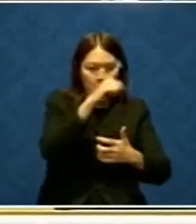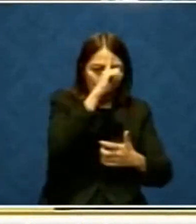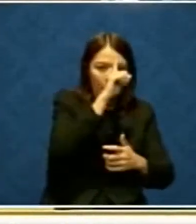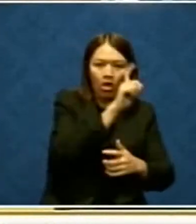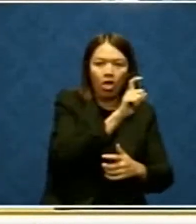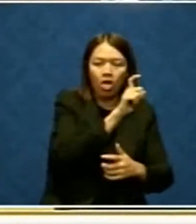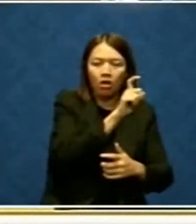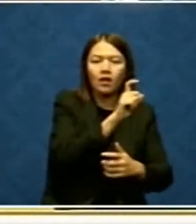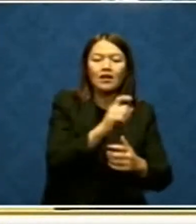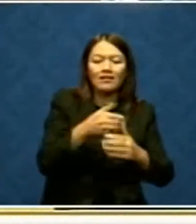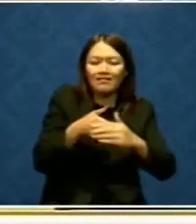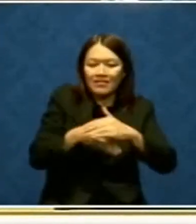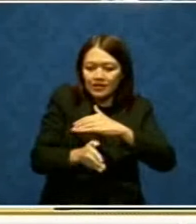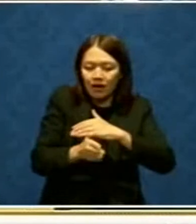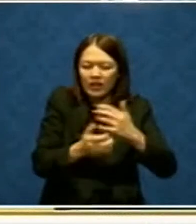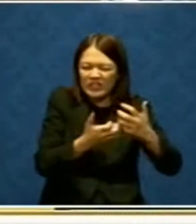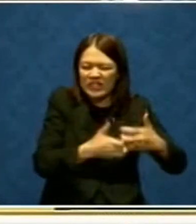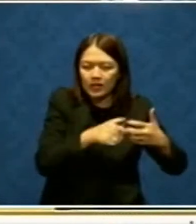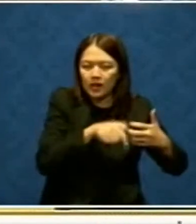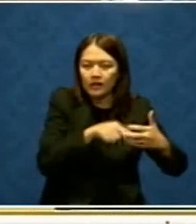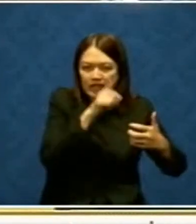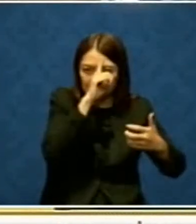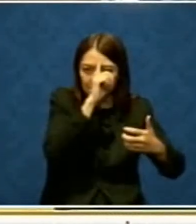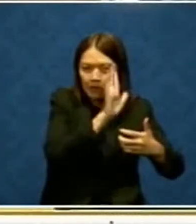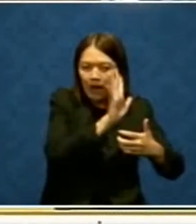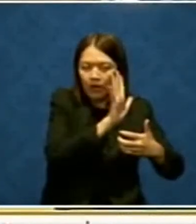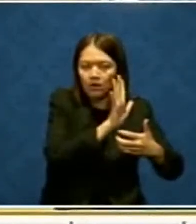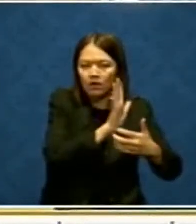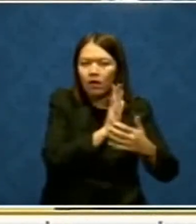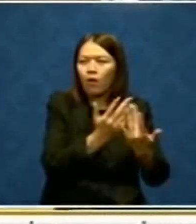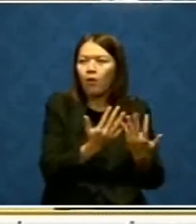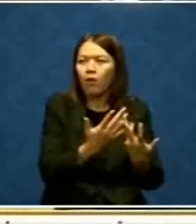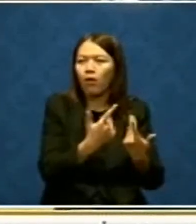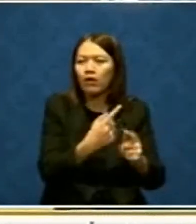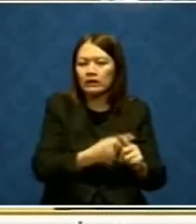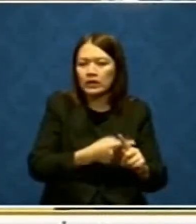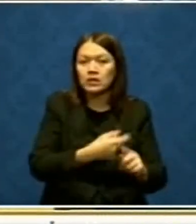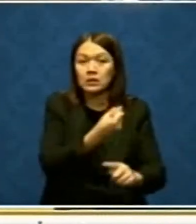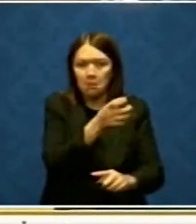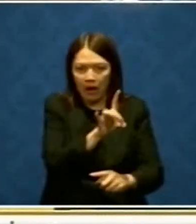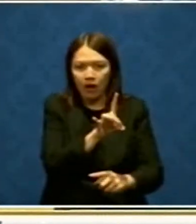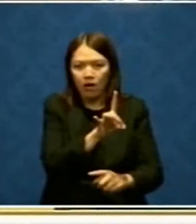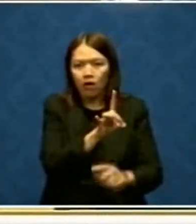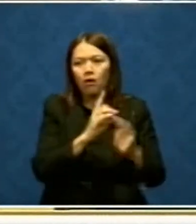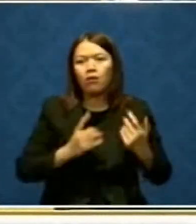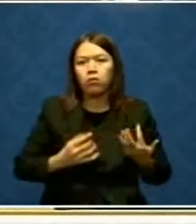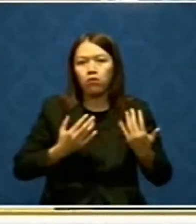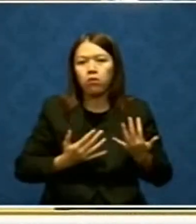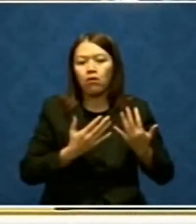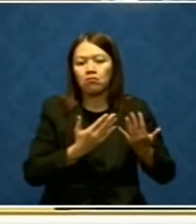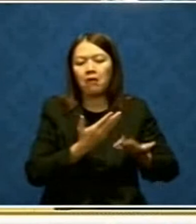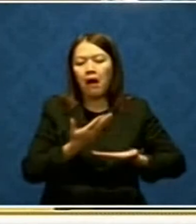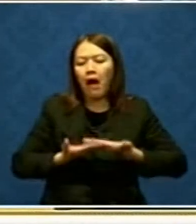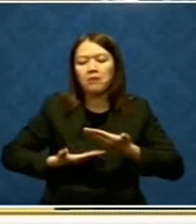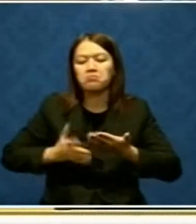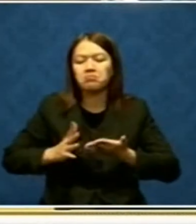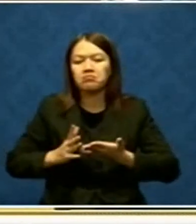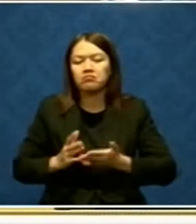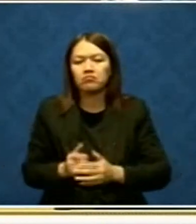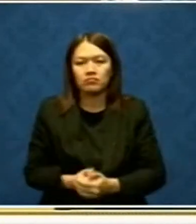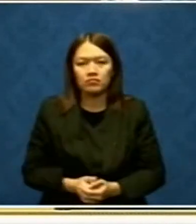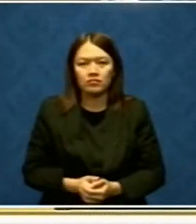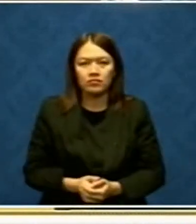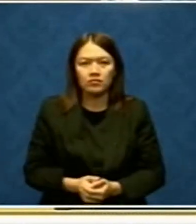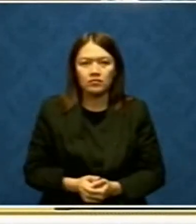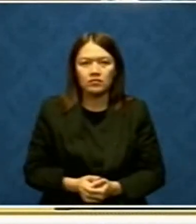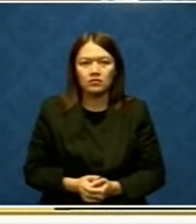แล้วตามสัญญามันจะได้เครื่องยนต์อย่างอื่นแน่ๆเลย18เดือนนะครับเรารู้อยู่แล้วนะครับว่าเยอรมันไม่ขายเครื่องยนต์ให้จีนมาแล้ว18เดือน